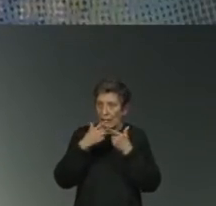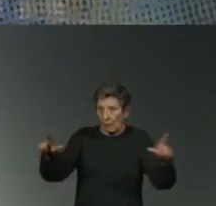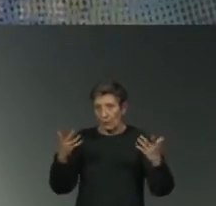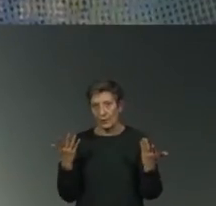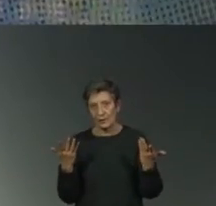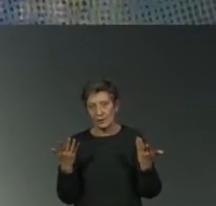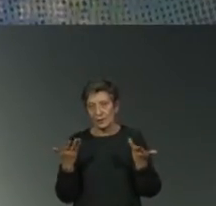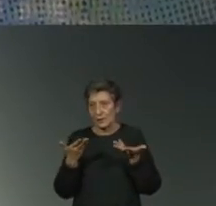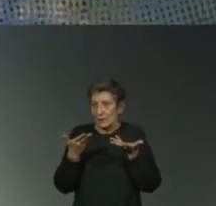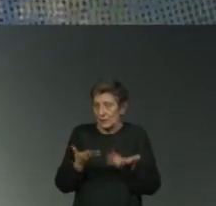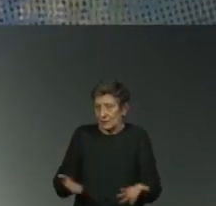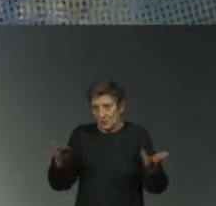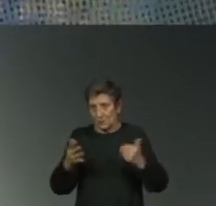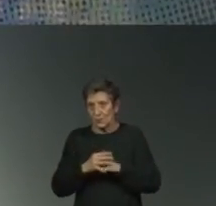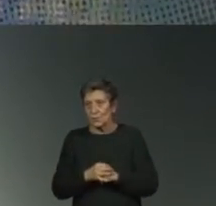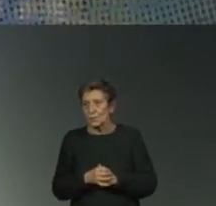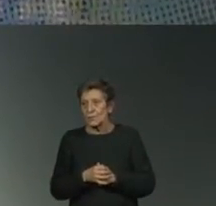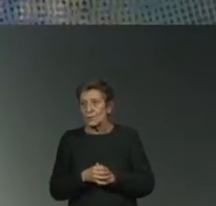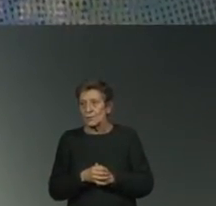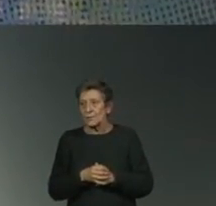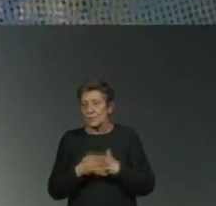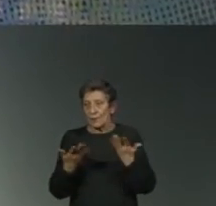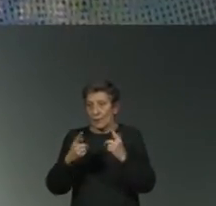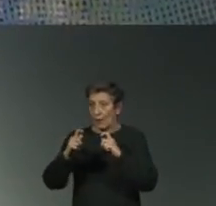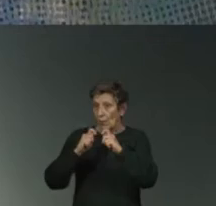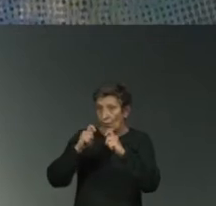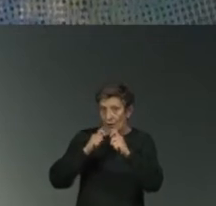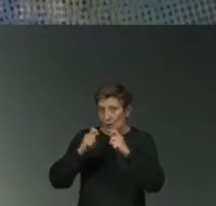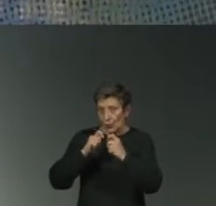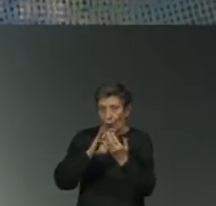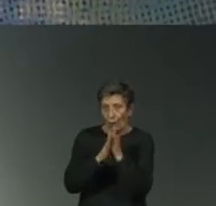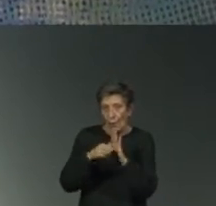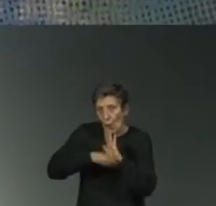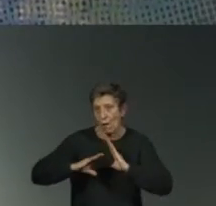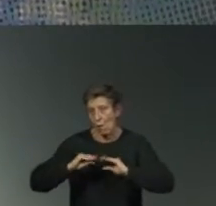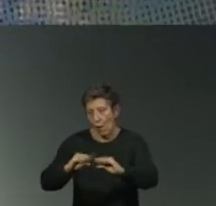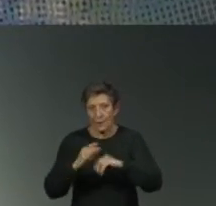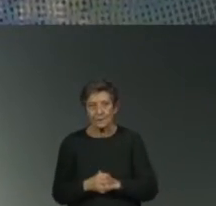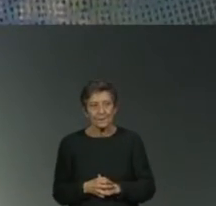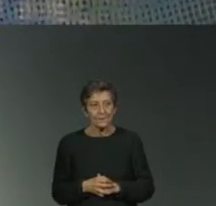plus hiératique comme ça à la conversation entre Sarah et l'écrivain.